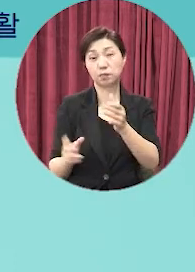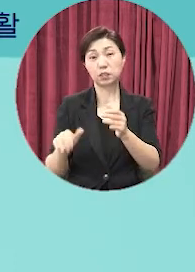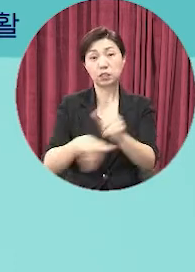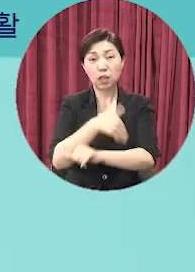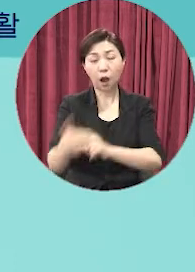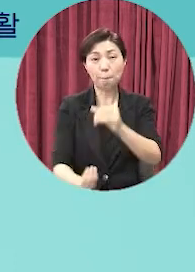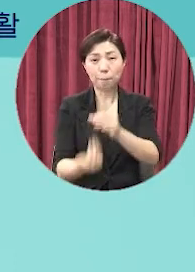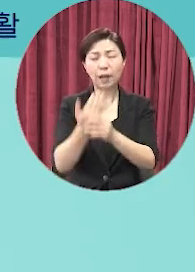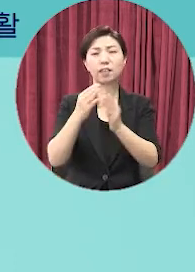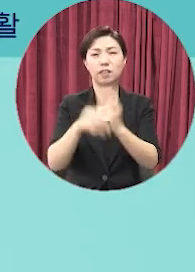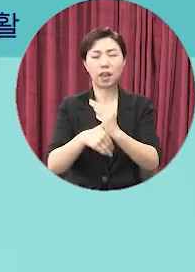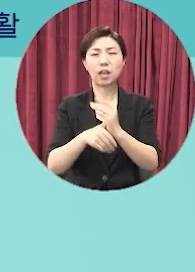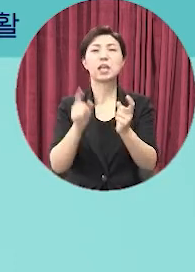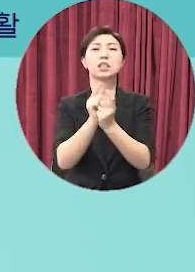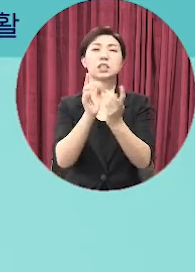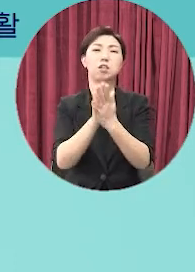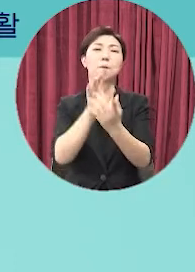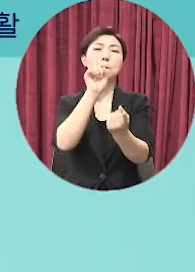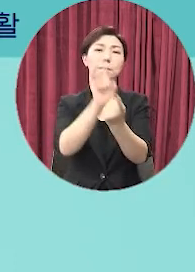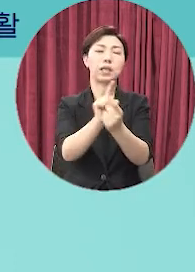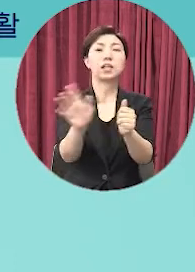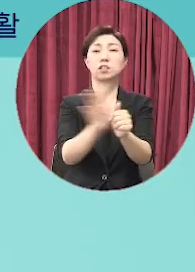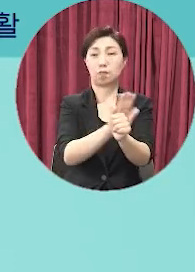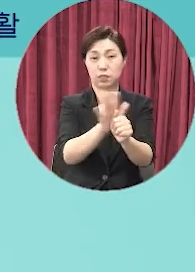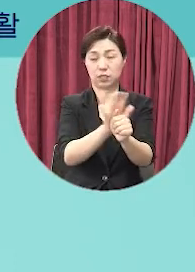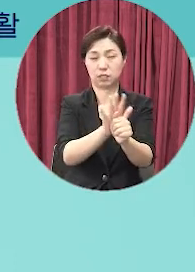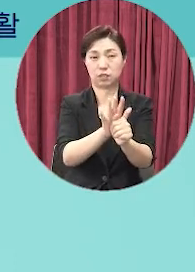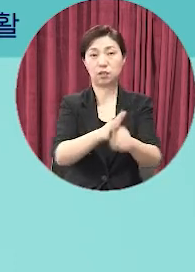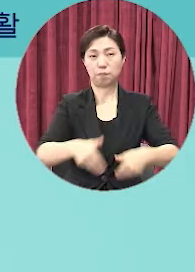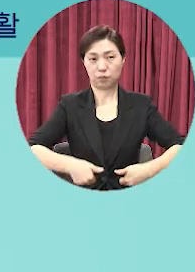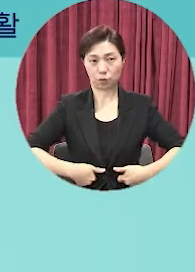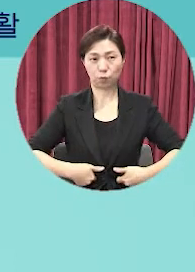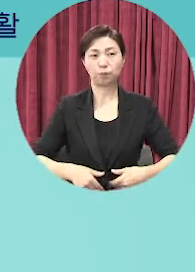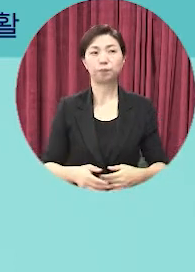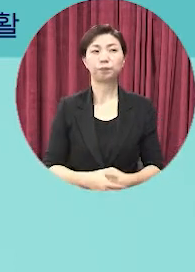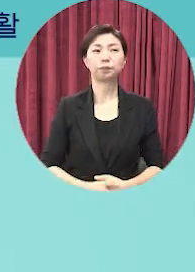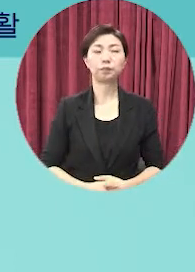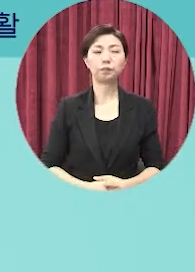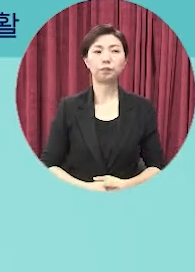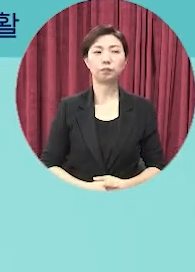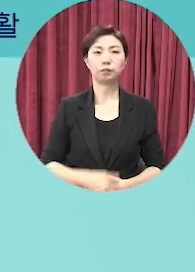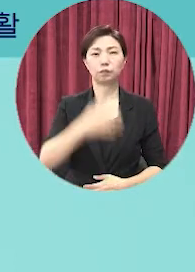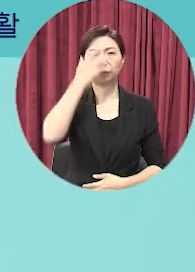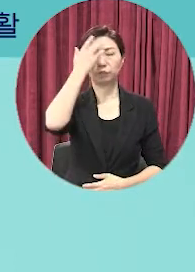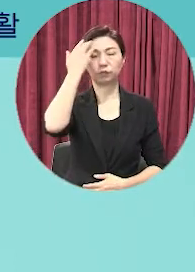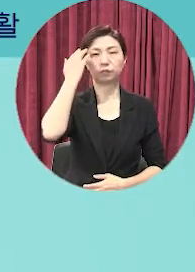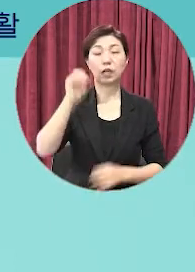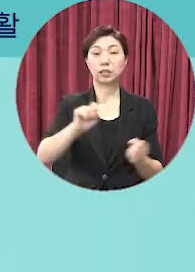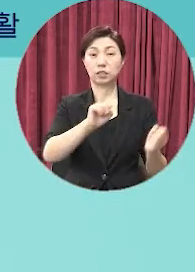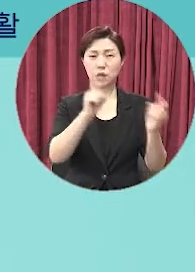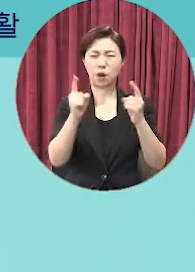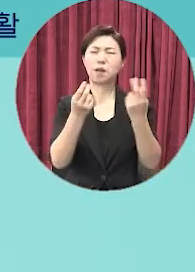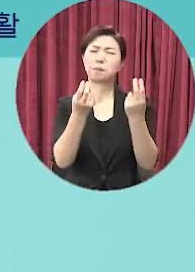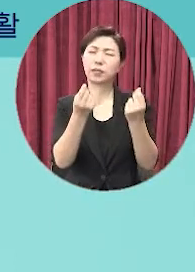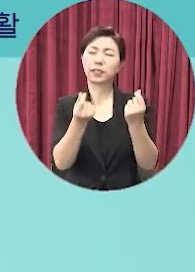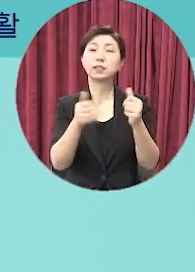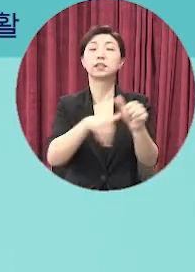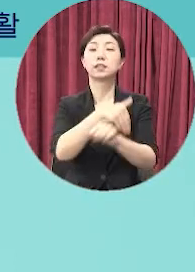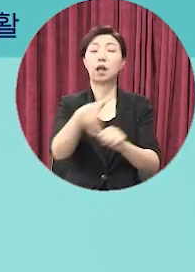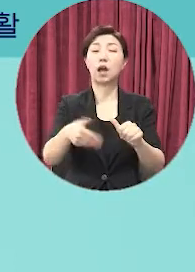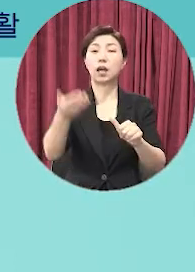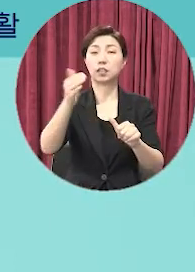이런 방법의 알고리즘을 제시를 했고요. 재활 교육에 있어서는 비슷한 알고리즘이지만은 여기에